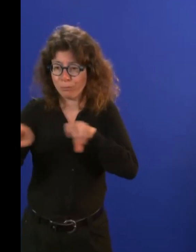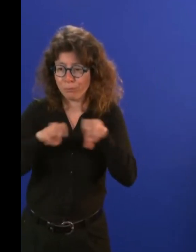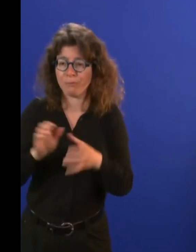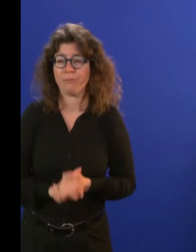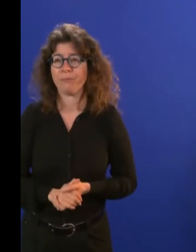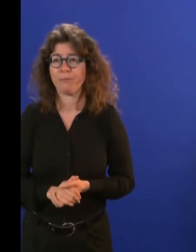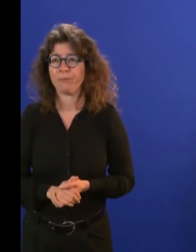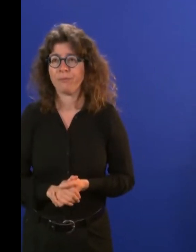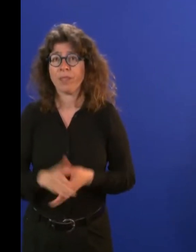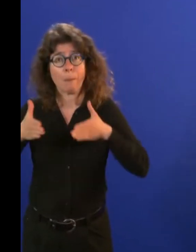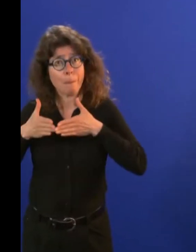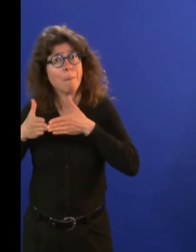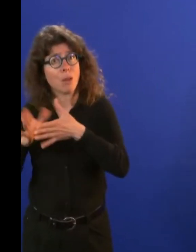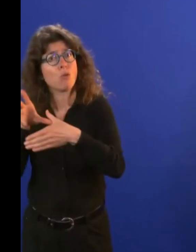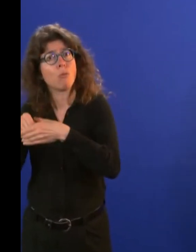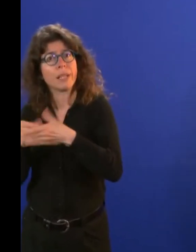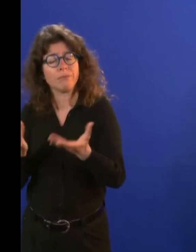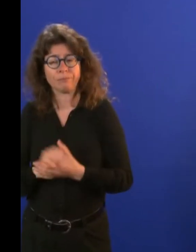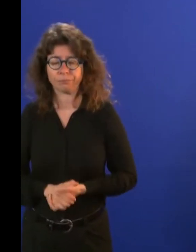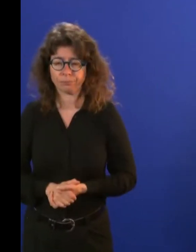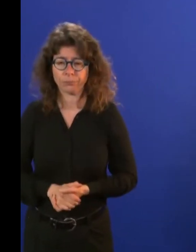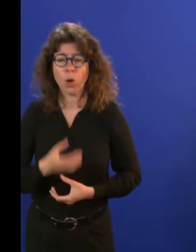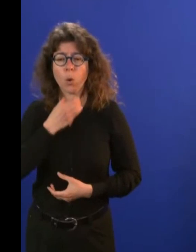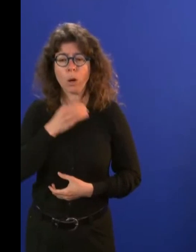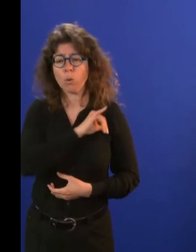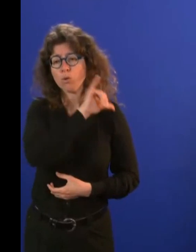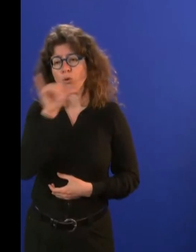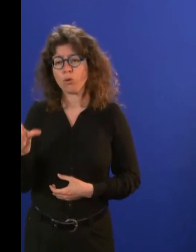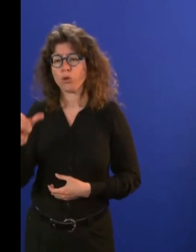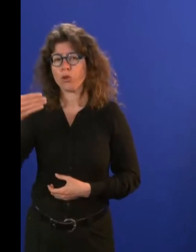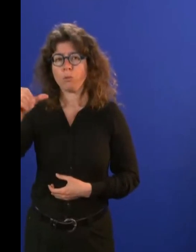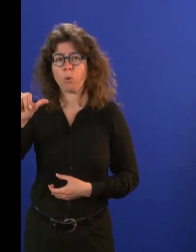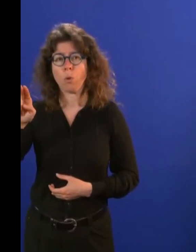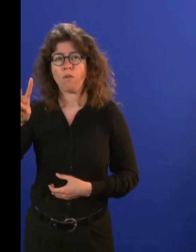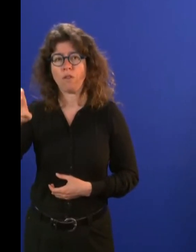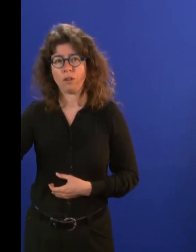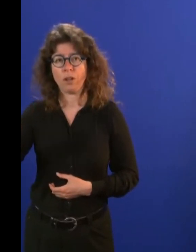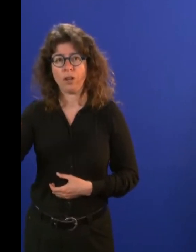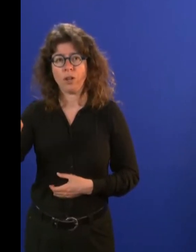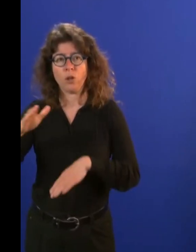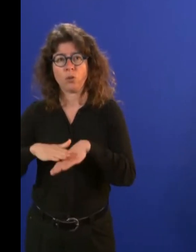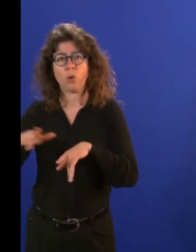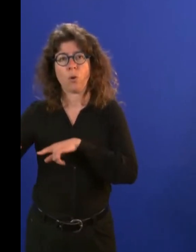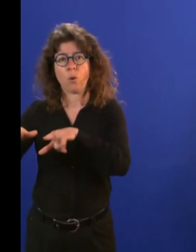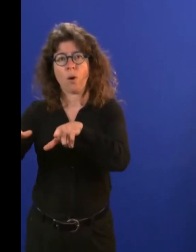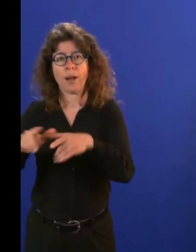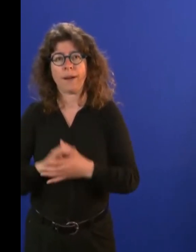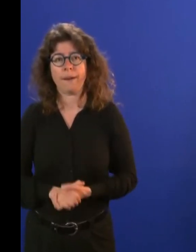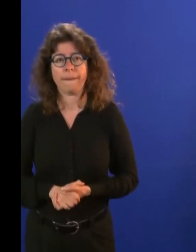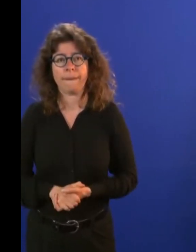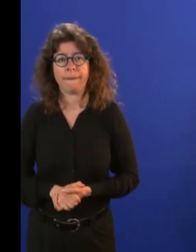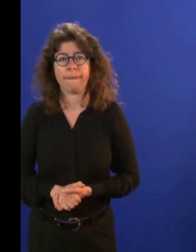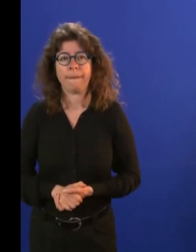compris l'axe fluvial qu'est la Loire, allant de Couëron à Mauves-sur-Loire, ou des connexions faciles aux différents modes